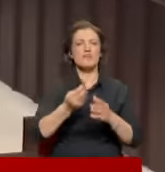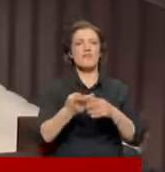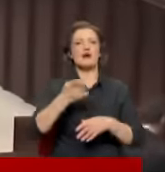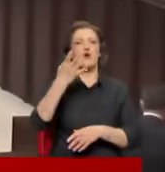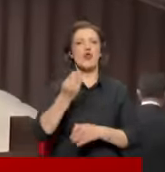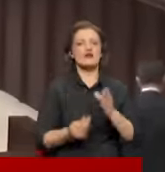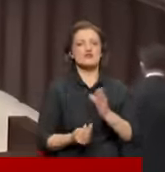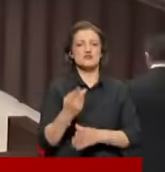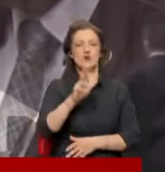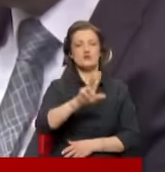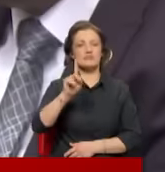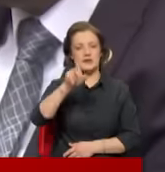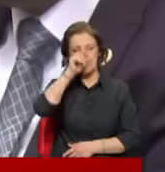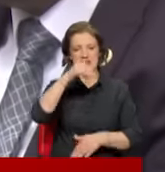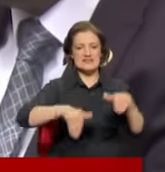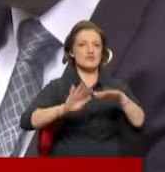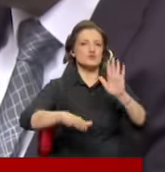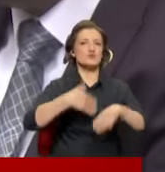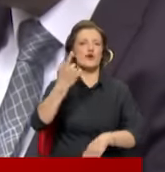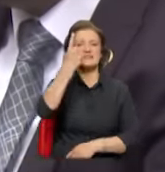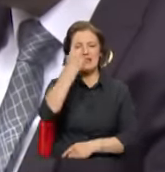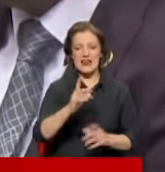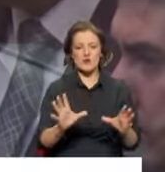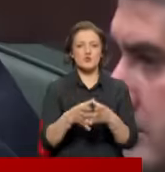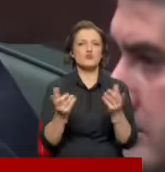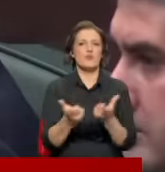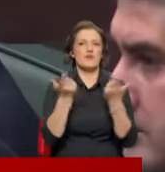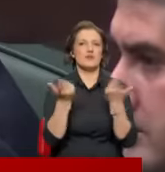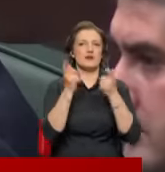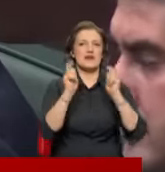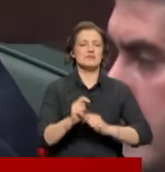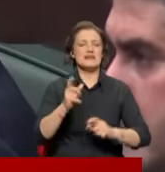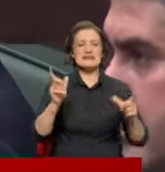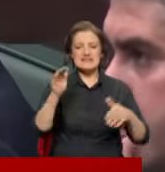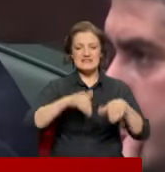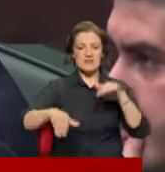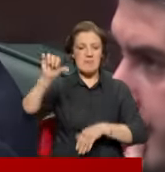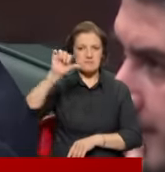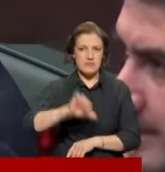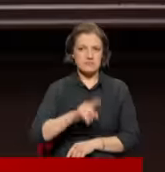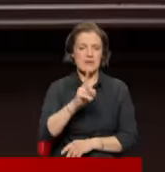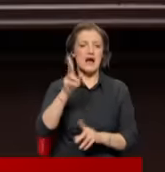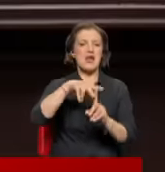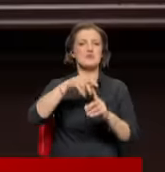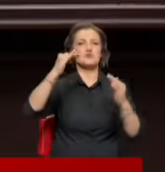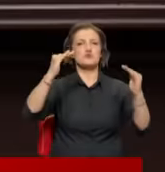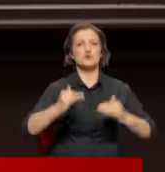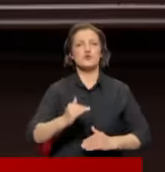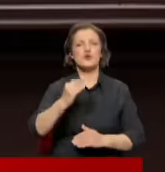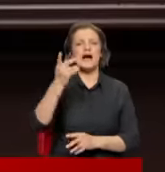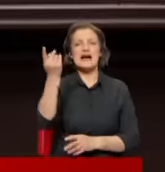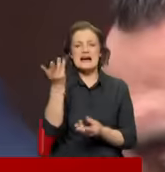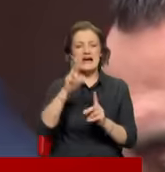çıktığı 31 Mart seçimi sonrası Erdoğan ilk grup toplantısını yaptı. Seçimin ilgisini katılımın düşük olmasına bağladı. Katılım